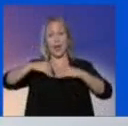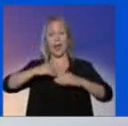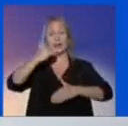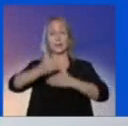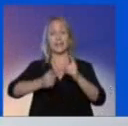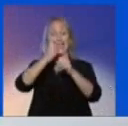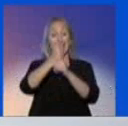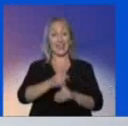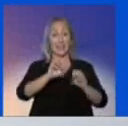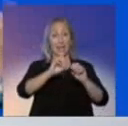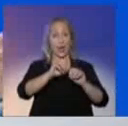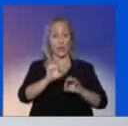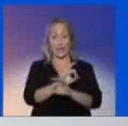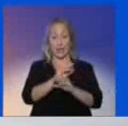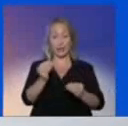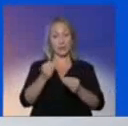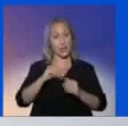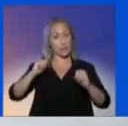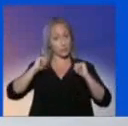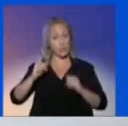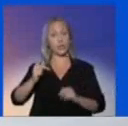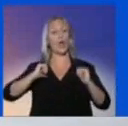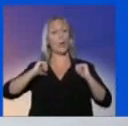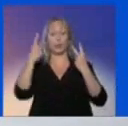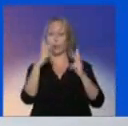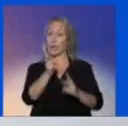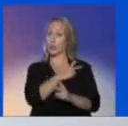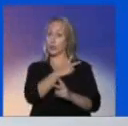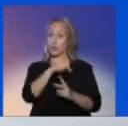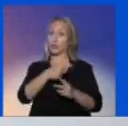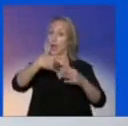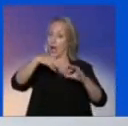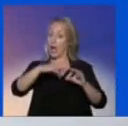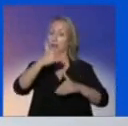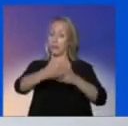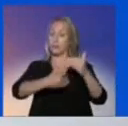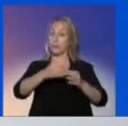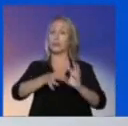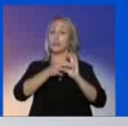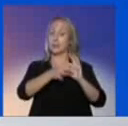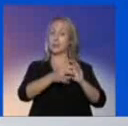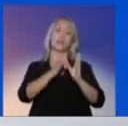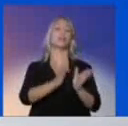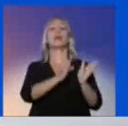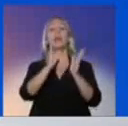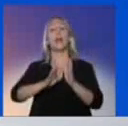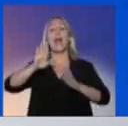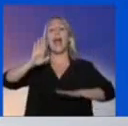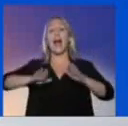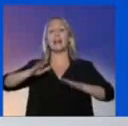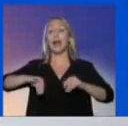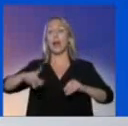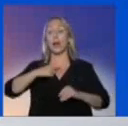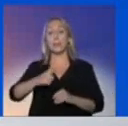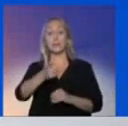αγωγή από εκεί που τις βρήκαμε. Ήταν σωστή η πρωτοβουλία της προηγούμενης κυβέρνησης και θα ολοκληρωθεί. Και ανάλογα με τις δημοσιονομικές μας